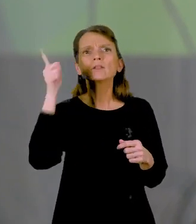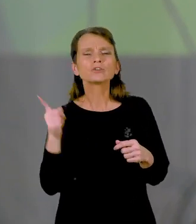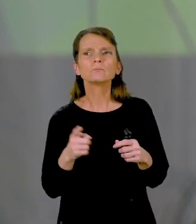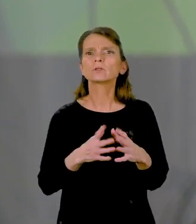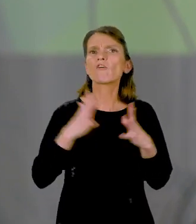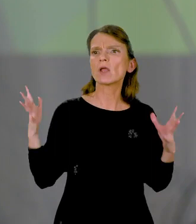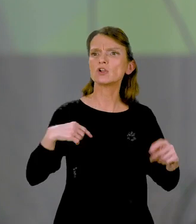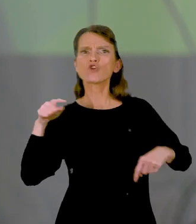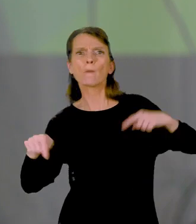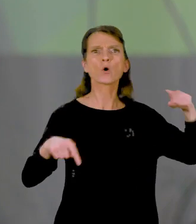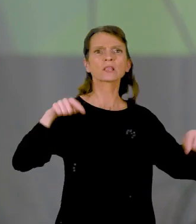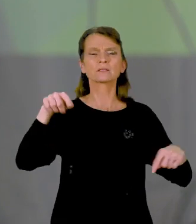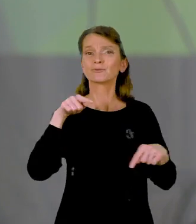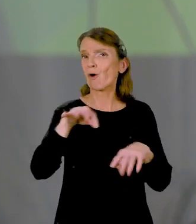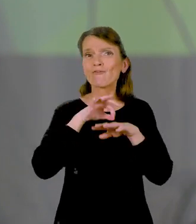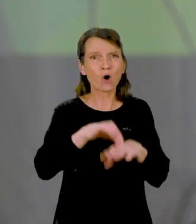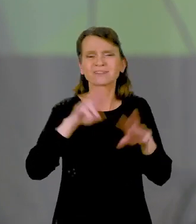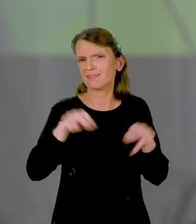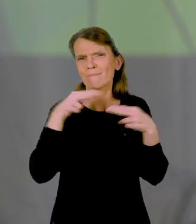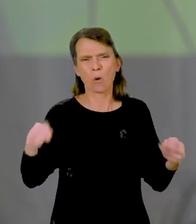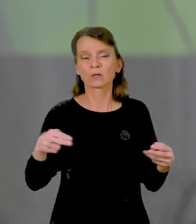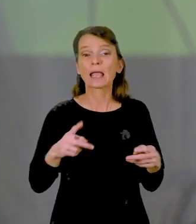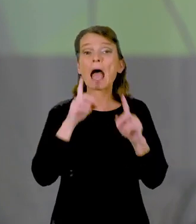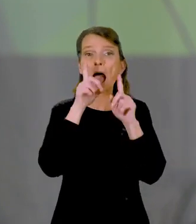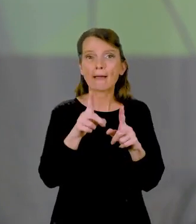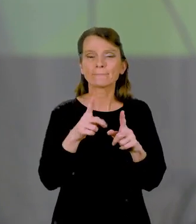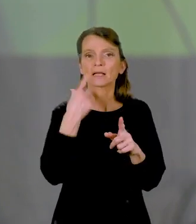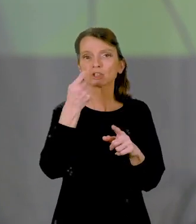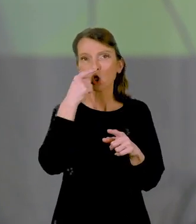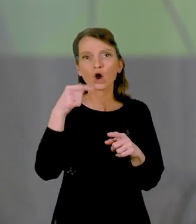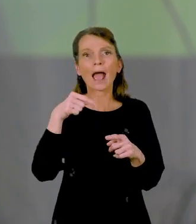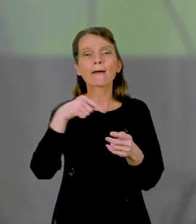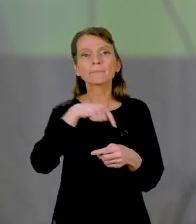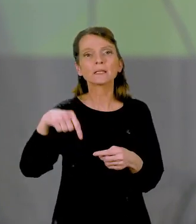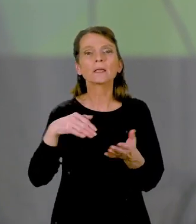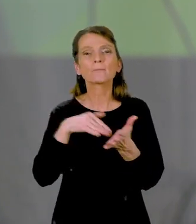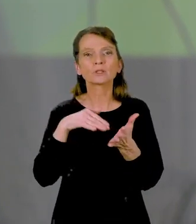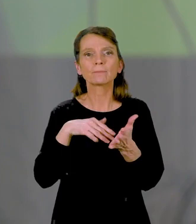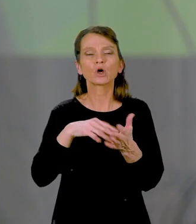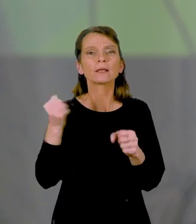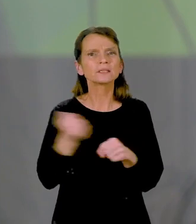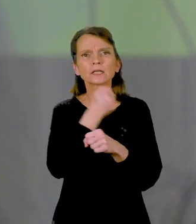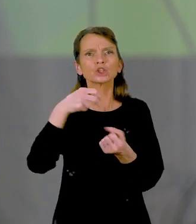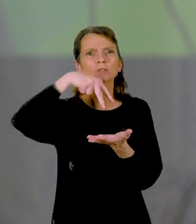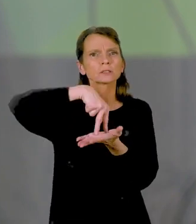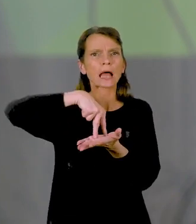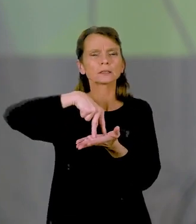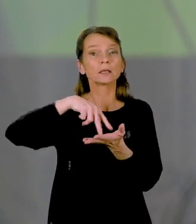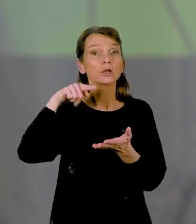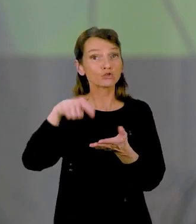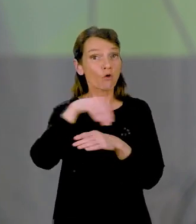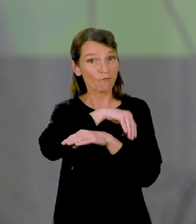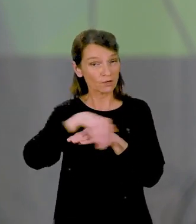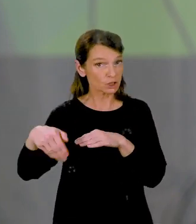širokopoteznosti vodenje ni mogoče, a je potrebno z nogami ostati na tleh. In to vrstno